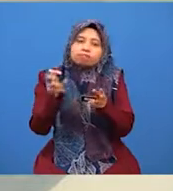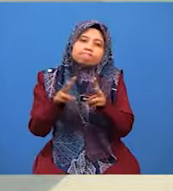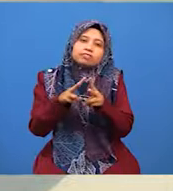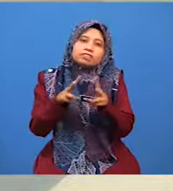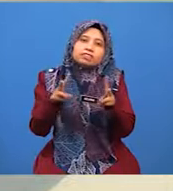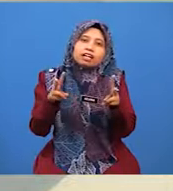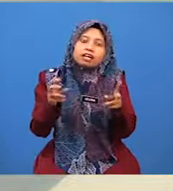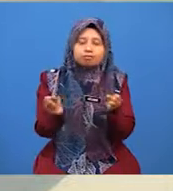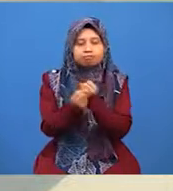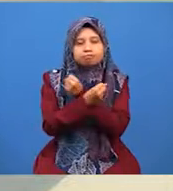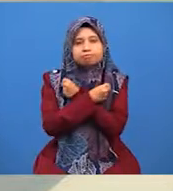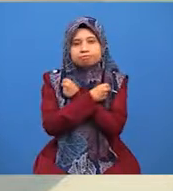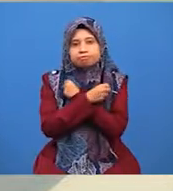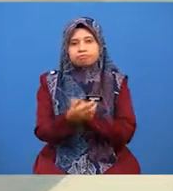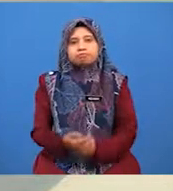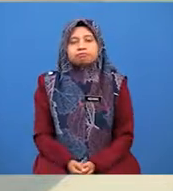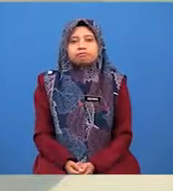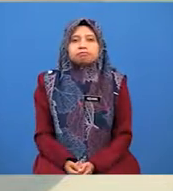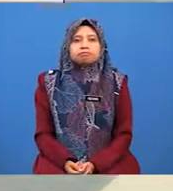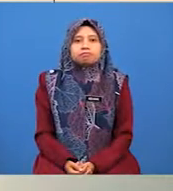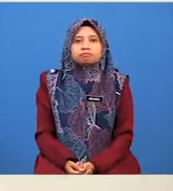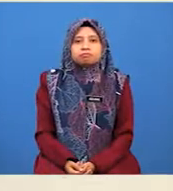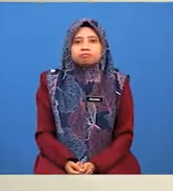ibu yang penyayang.